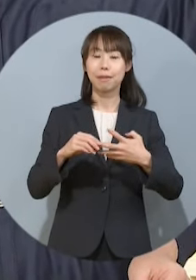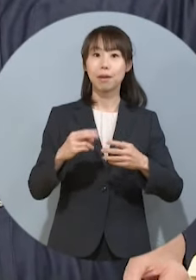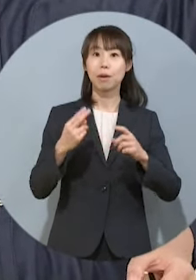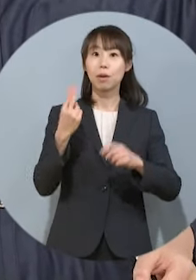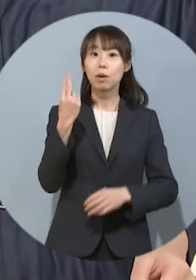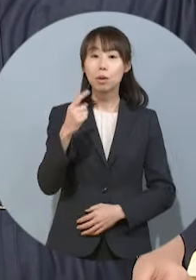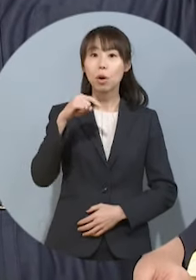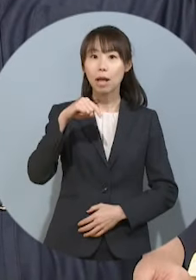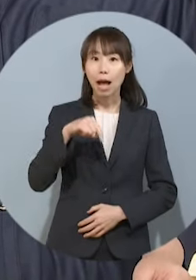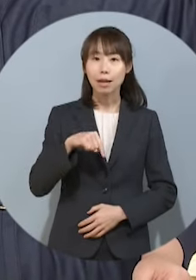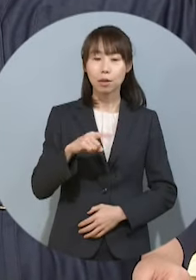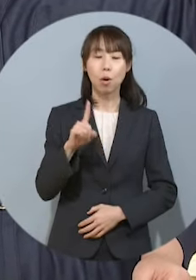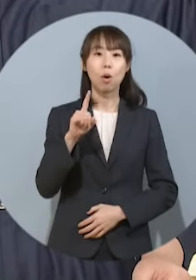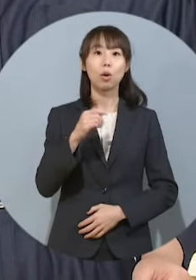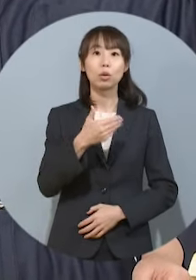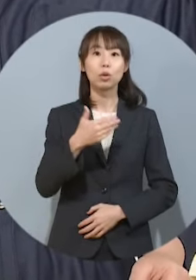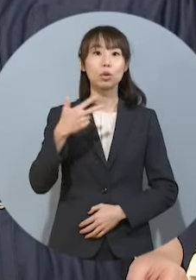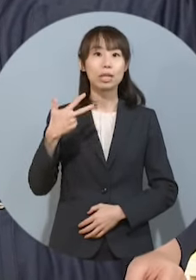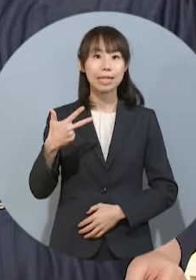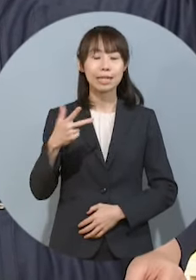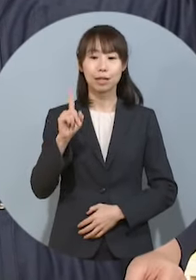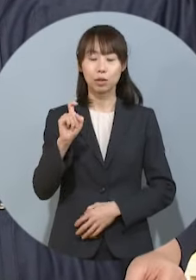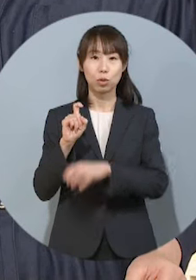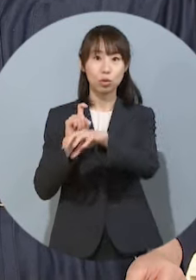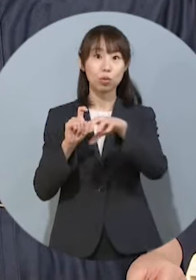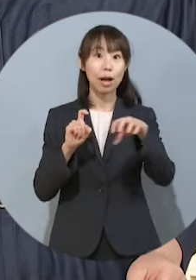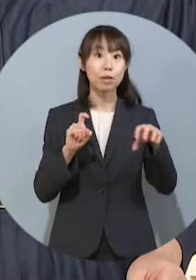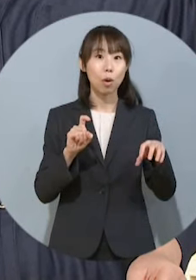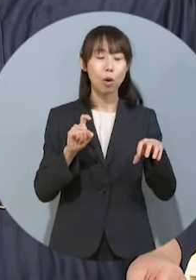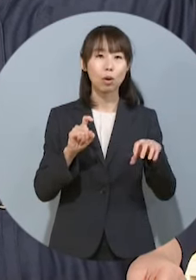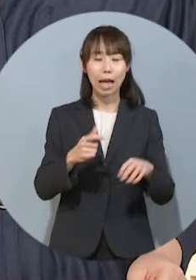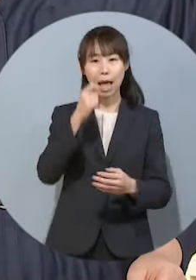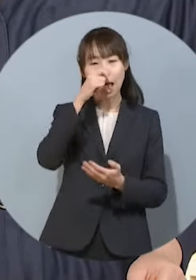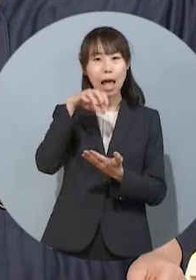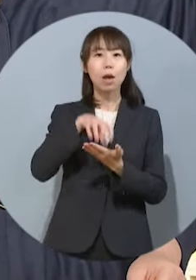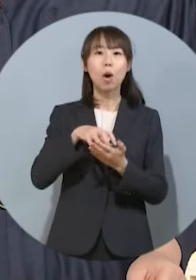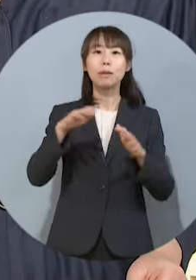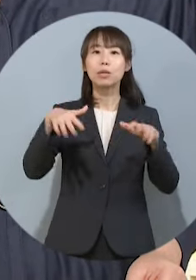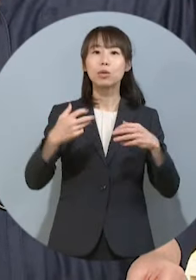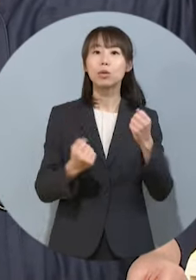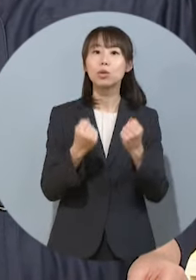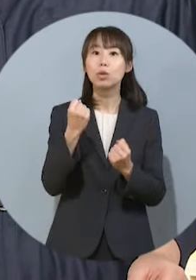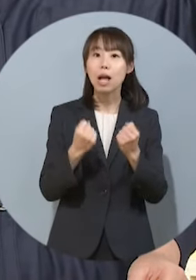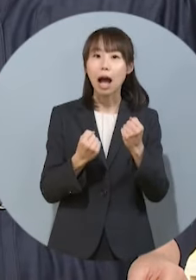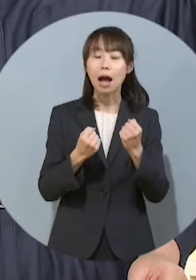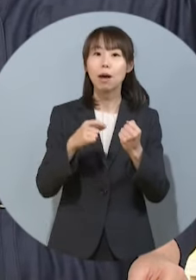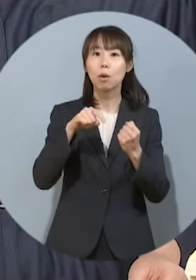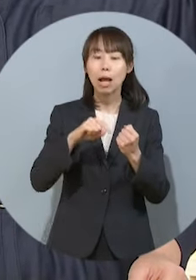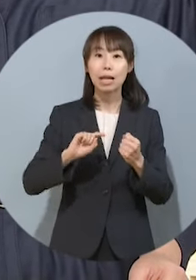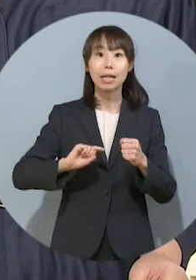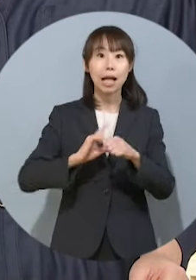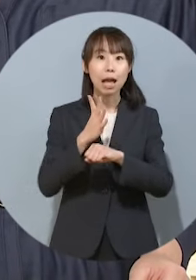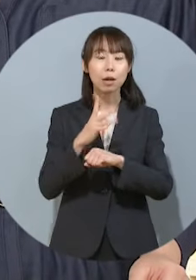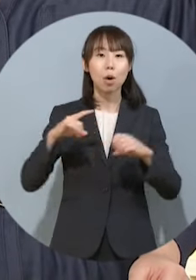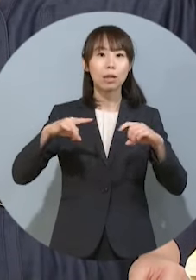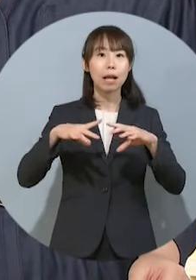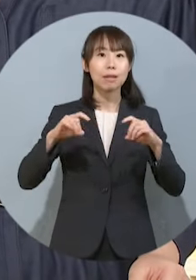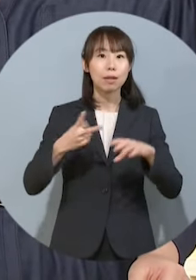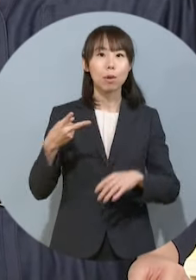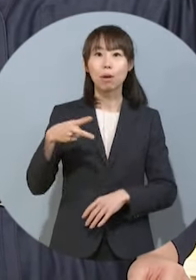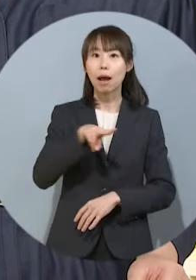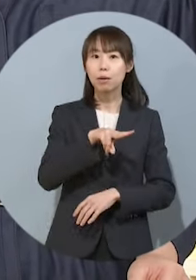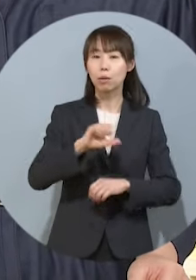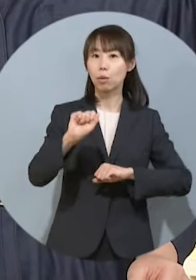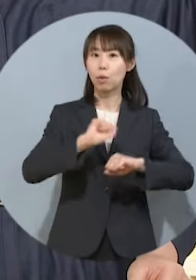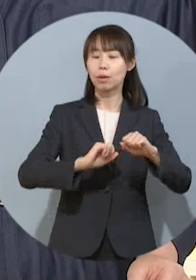都内10の区や市で都の支援による燃料電池ごみ収集車の導入が始まりました。